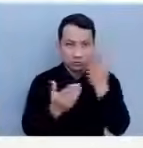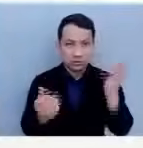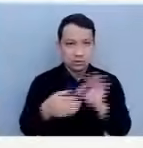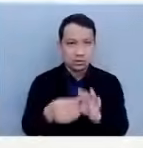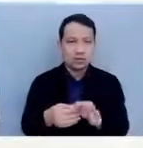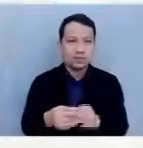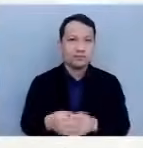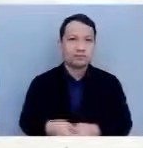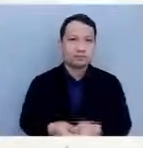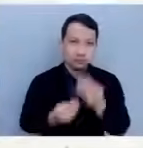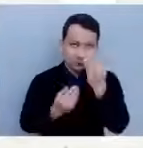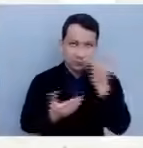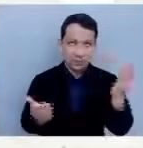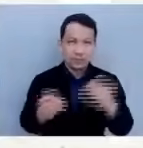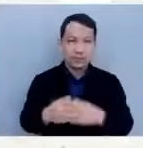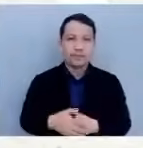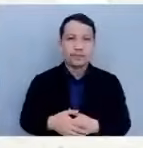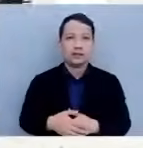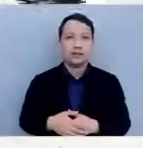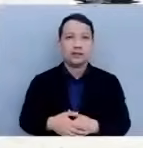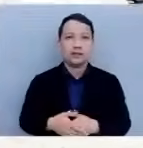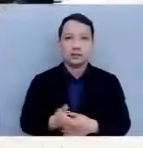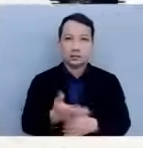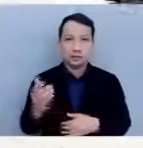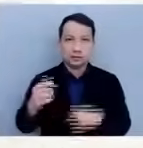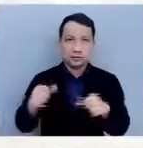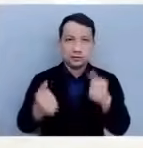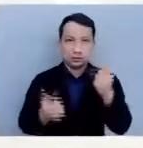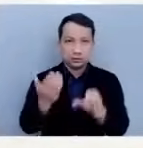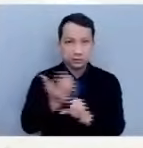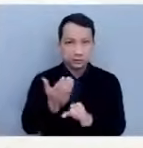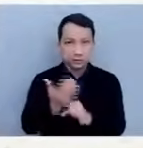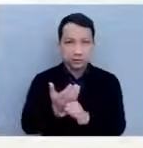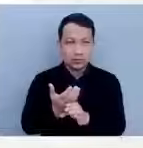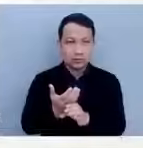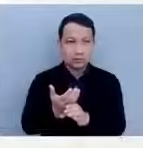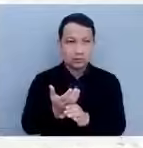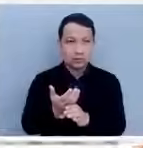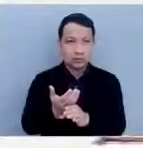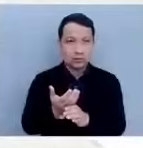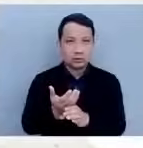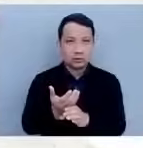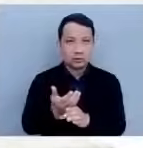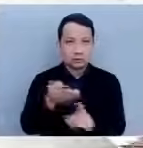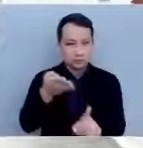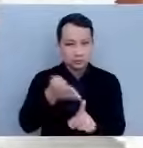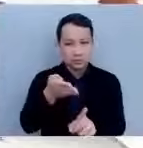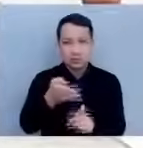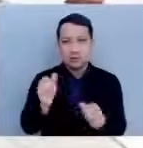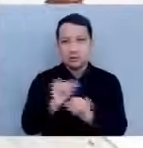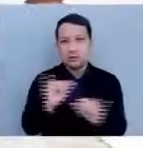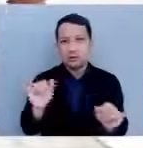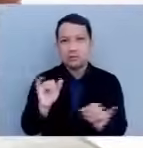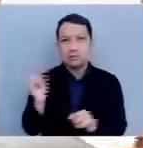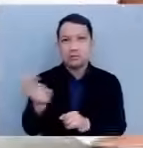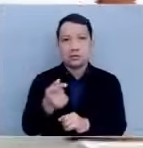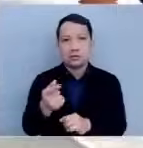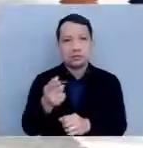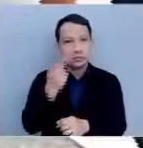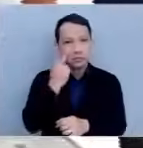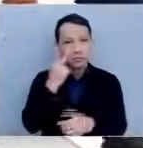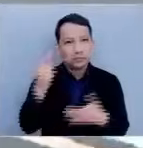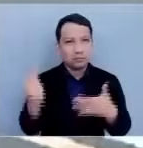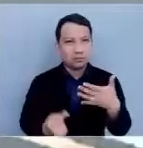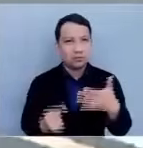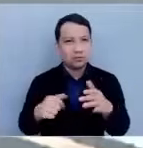drive. Jester. Dapat lahat yan. Motorsiklo, kotse. Kundi masabihan ng bias. Ayun lang. Pero tingnan natin, mukhang maraming pang detaling